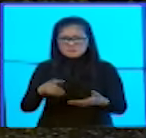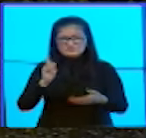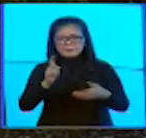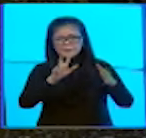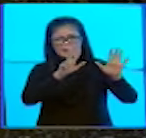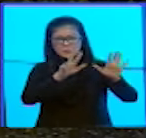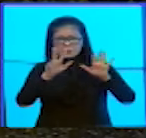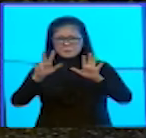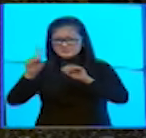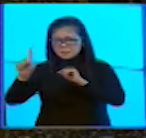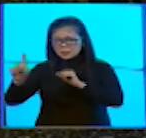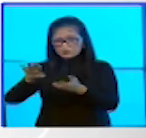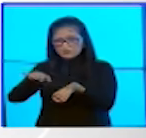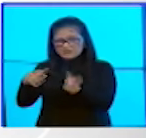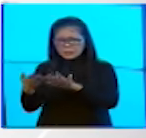Rusia dan India.